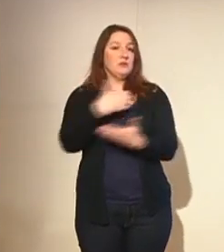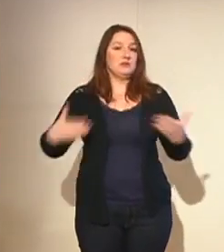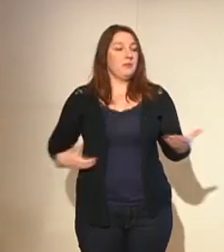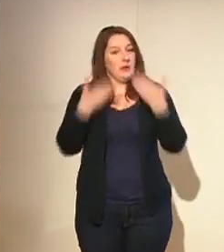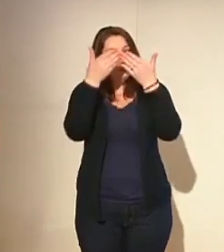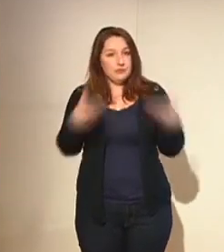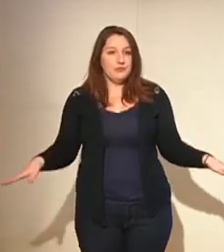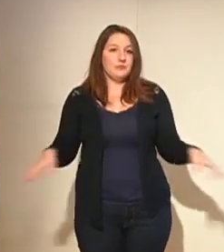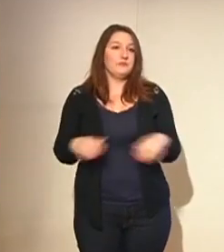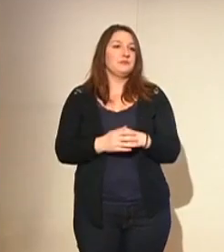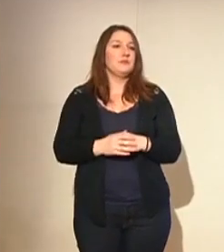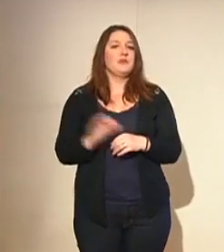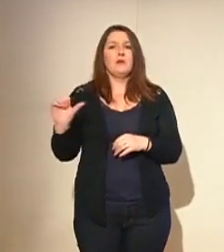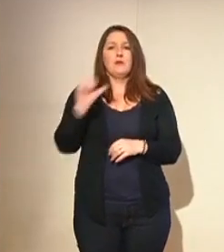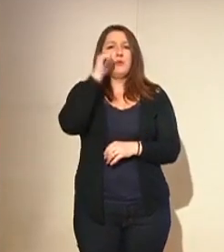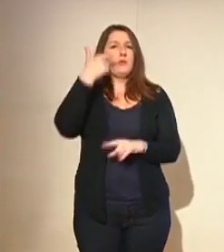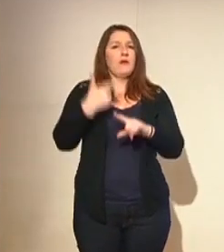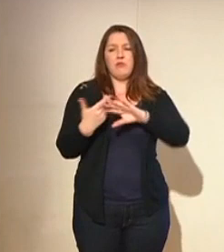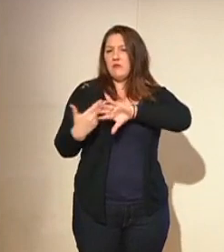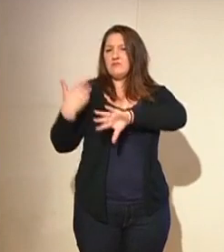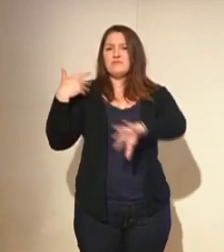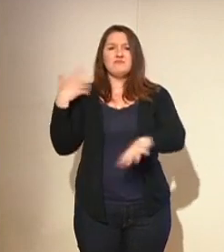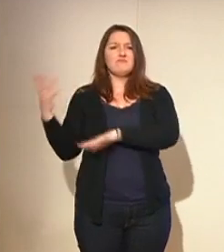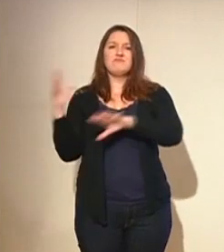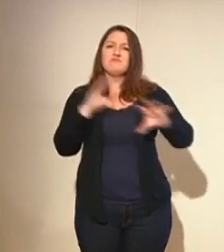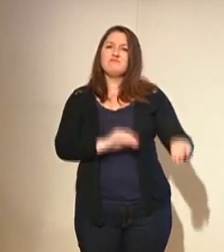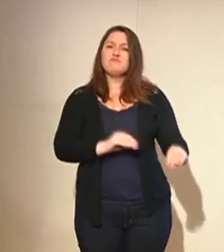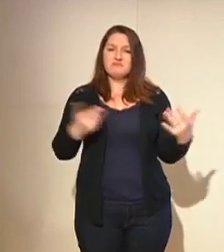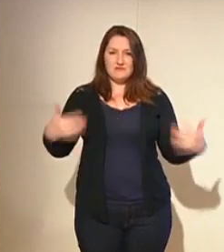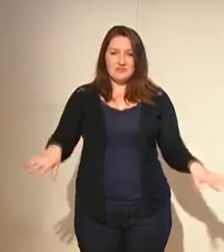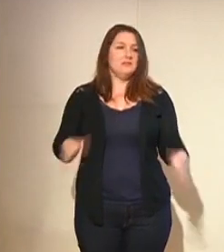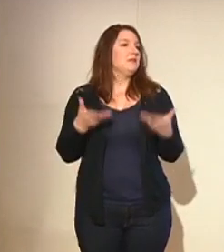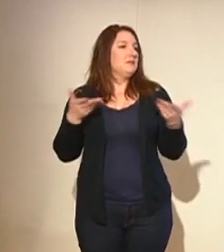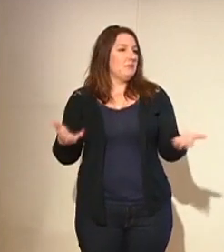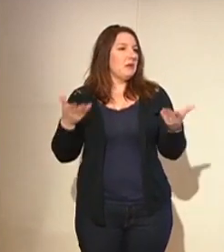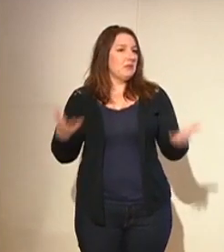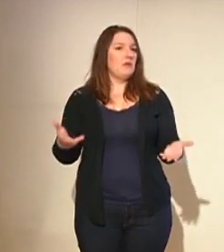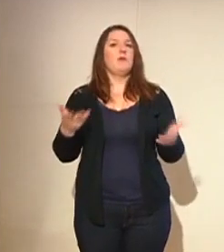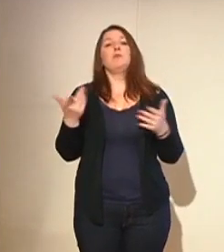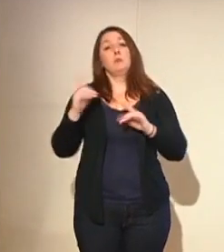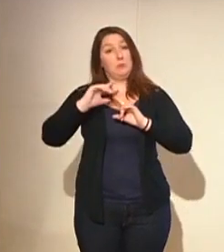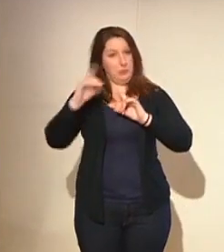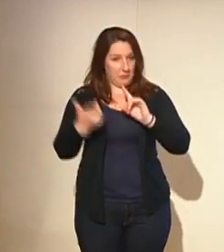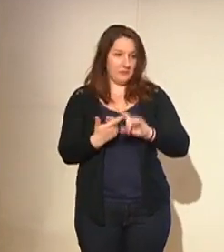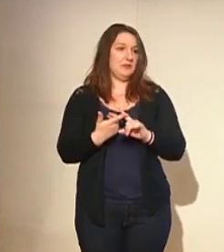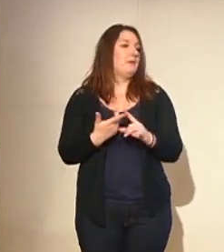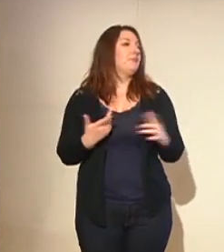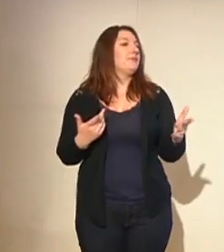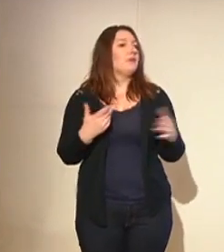après l'installation et donc nous allons procéder à l'appel Elisa